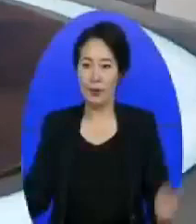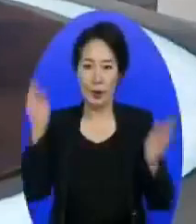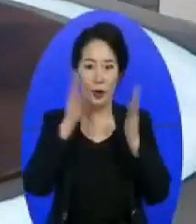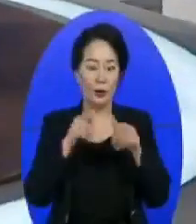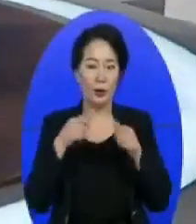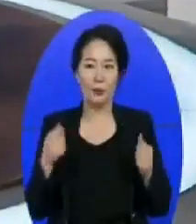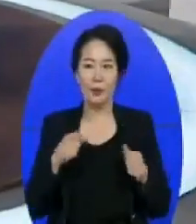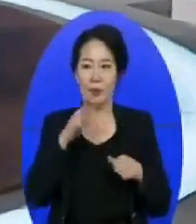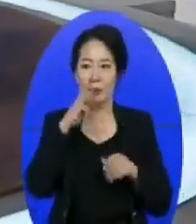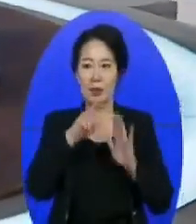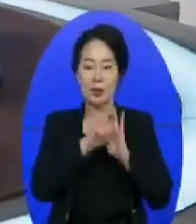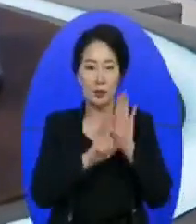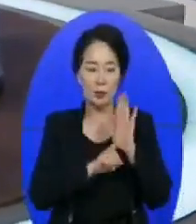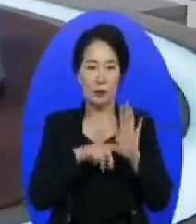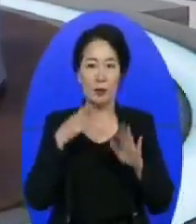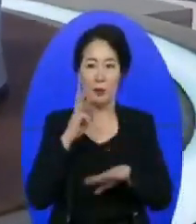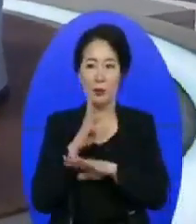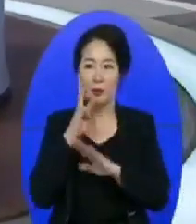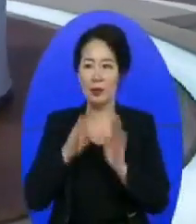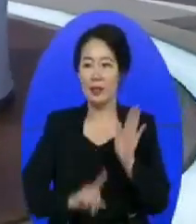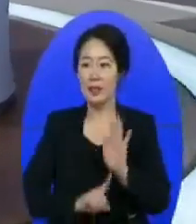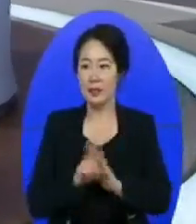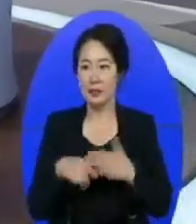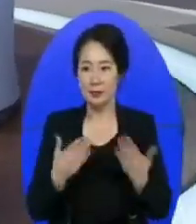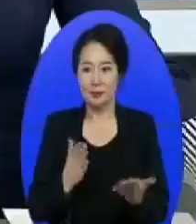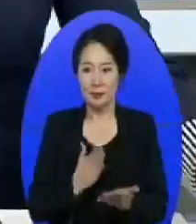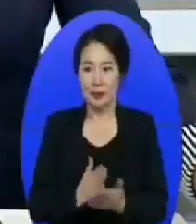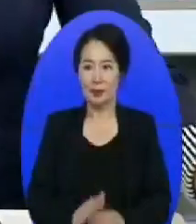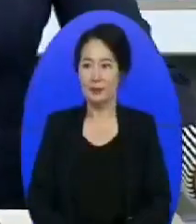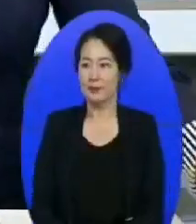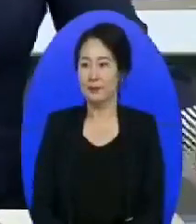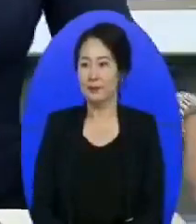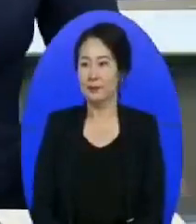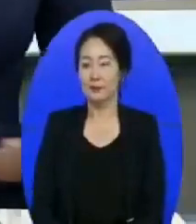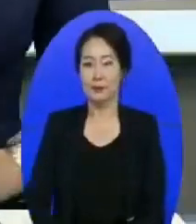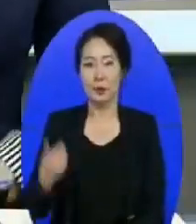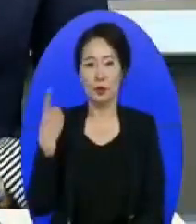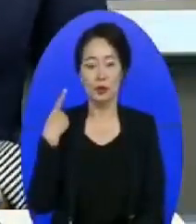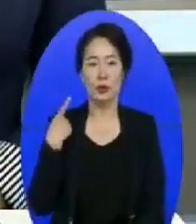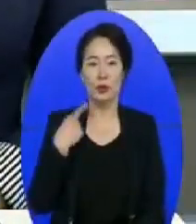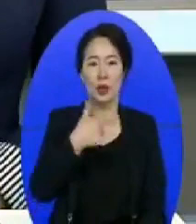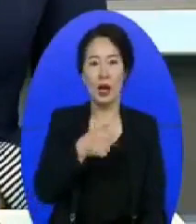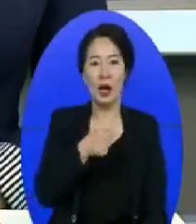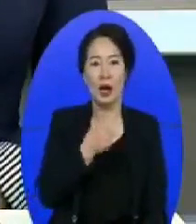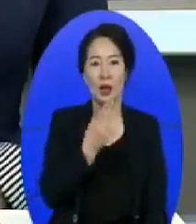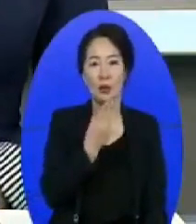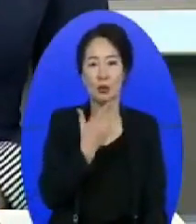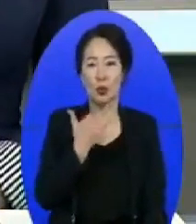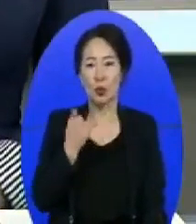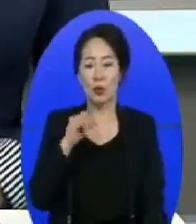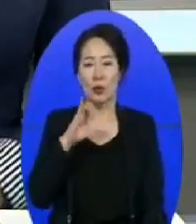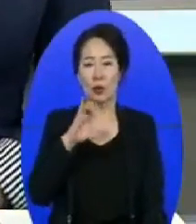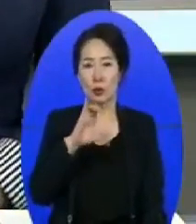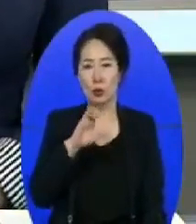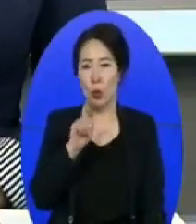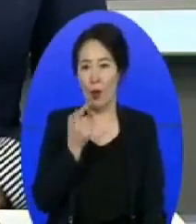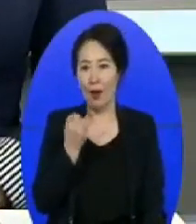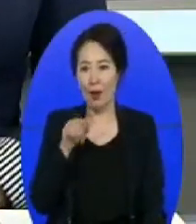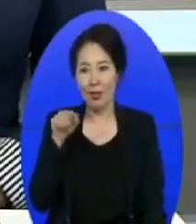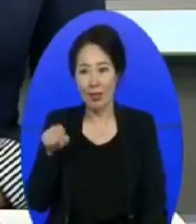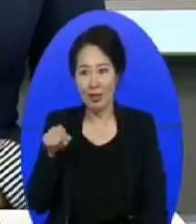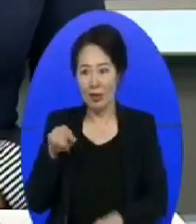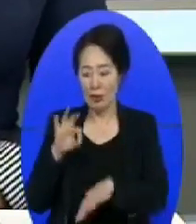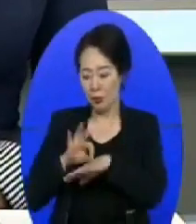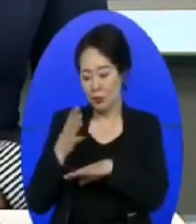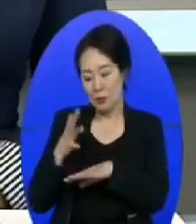Харам түргэ үзэгчдэй цэг үрд мэдээллийн хөтөлбөрийн яг маргаар гэн дугаар эхэлж байна. Өчигдөр гашуун сухад бомбд дээр сэлжигтэй гэж үтсэн 12 хүнээс дээж